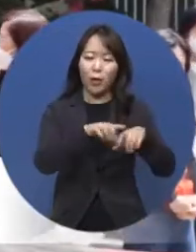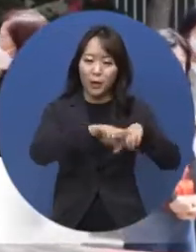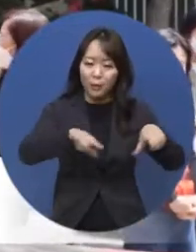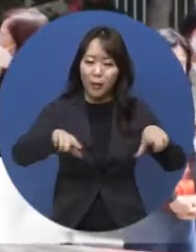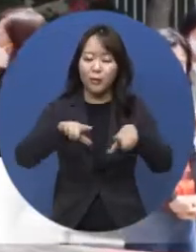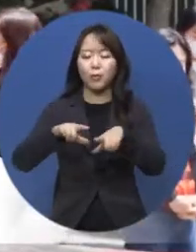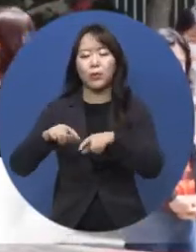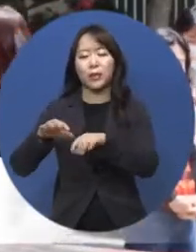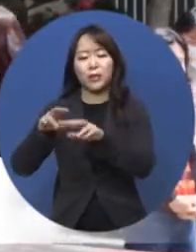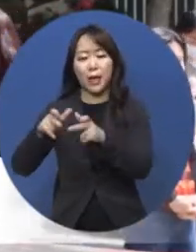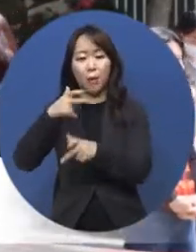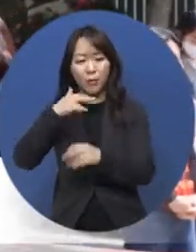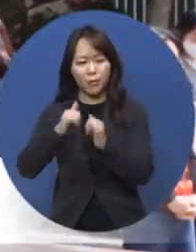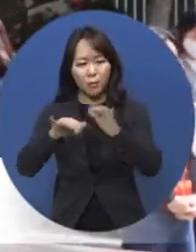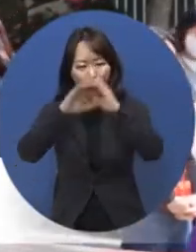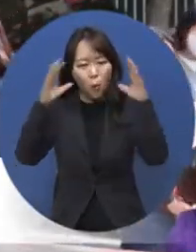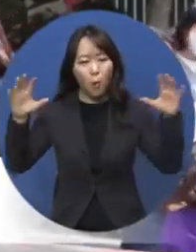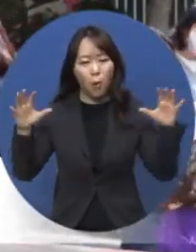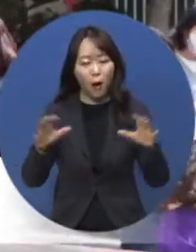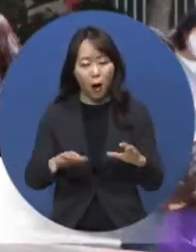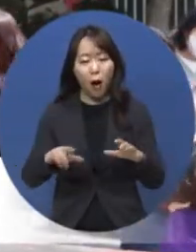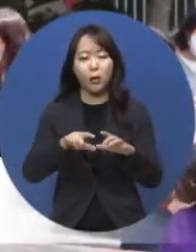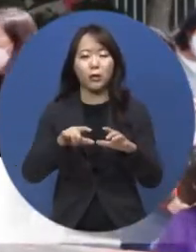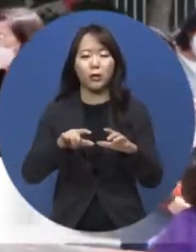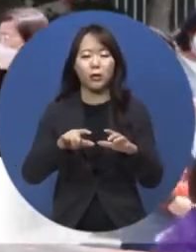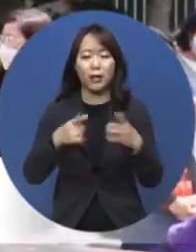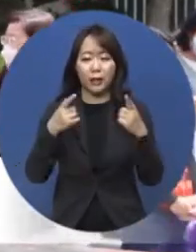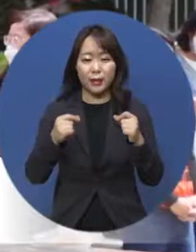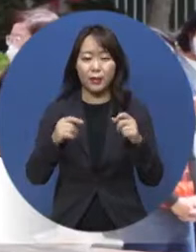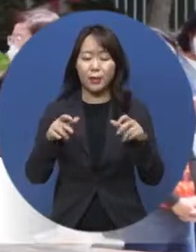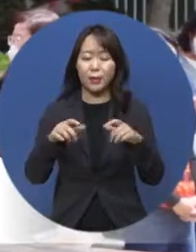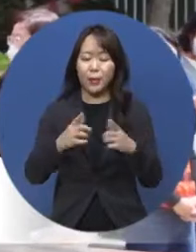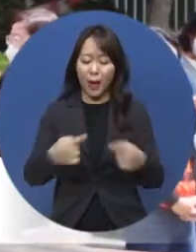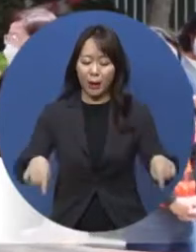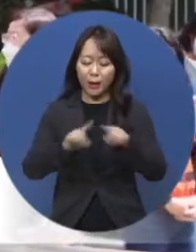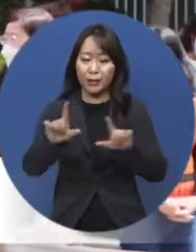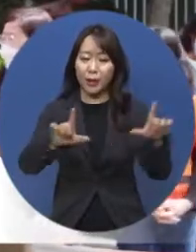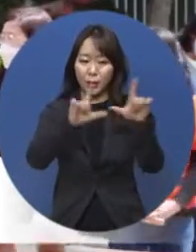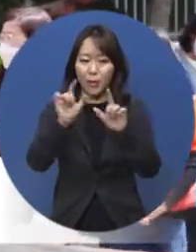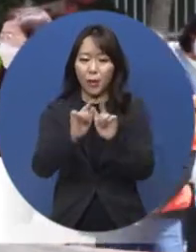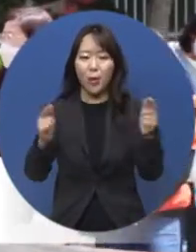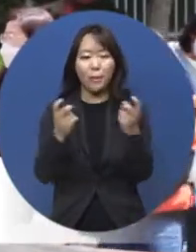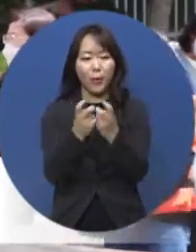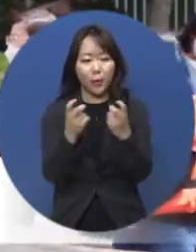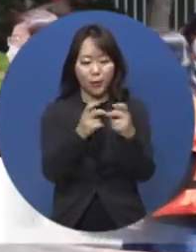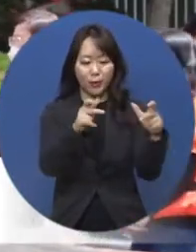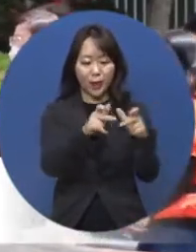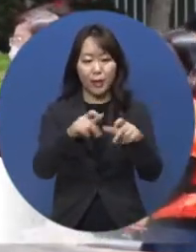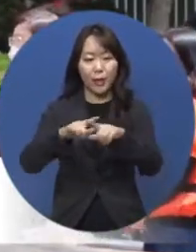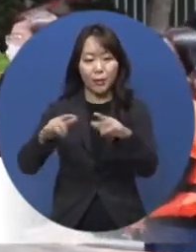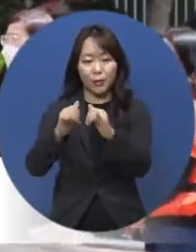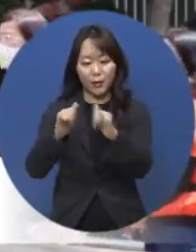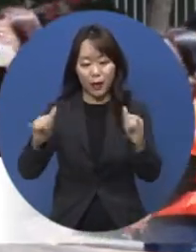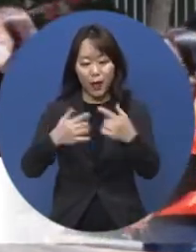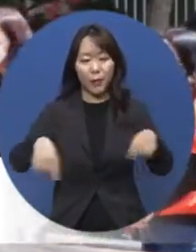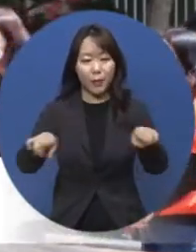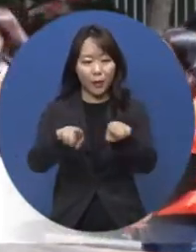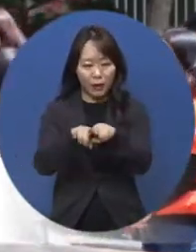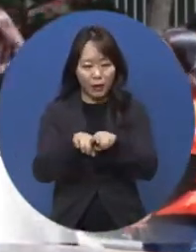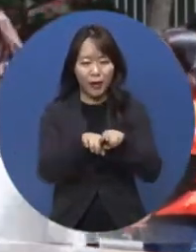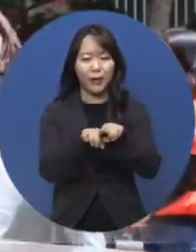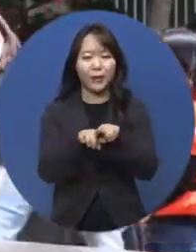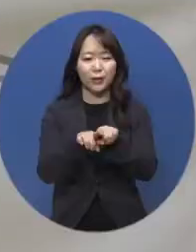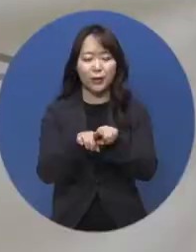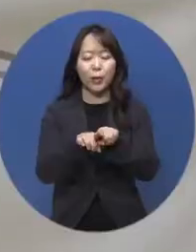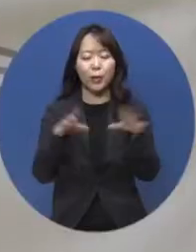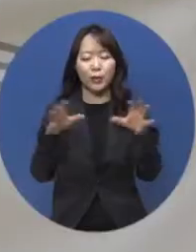주체로서 활동할 수 있고 마을살이의 재미를 느낄 수 있도록 다양한 방식으로 장애인, 비장애인 함께하는 마을 공동체를